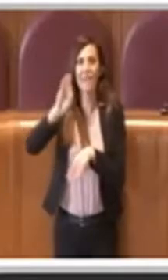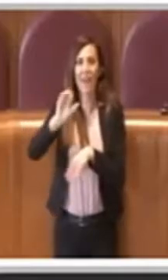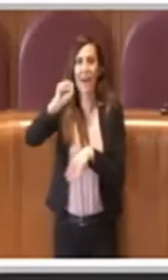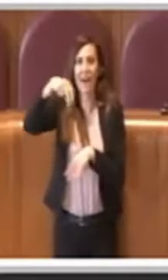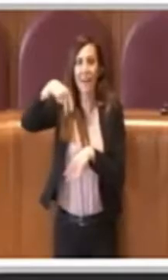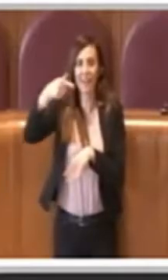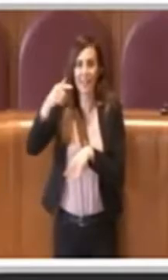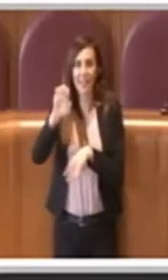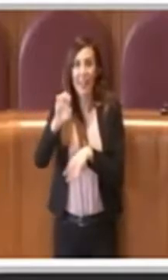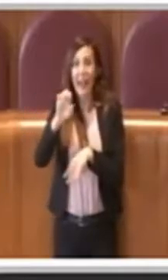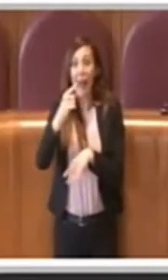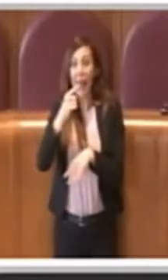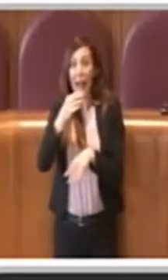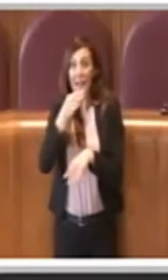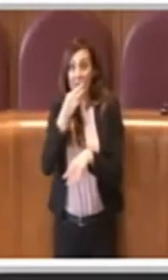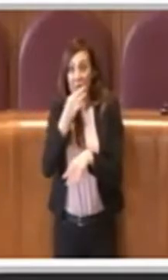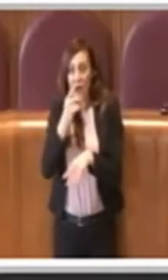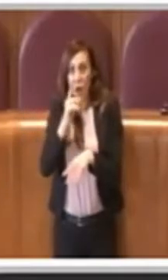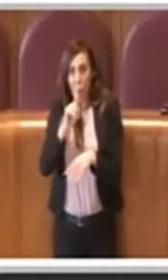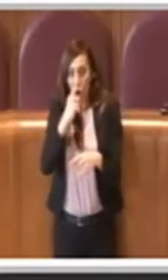idonea.